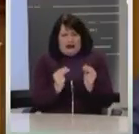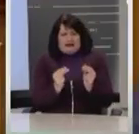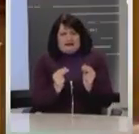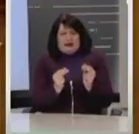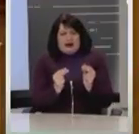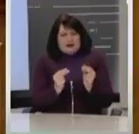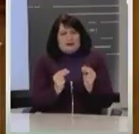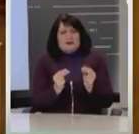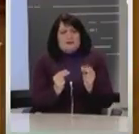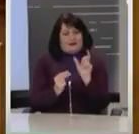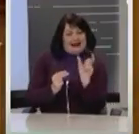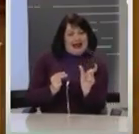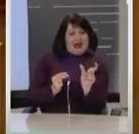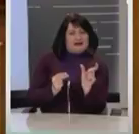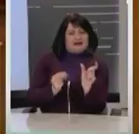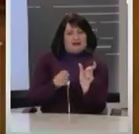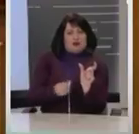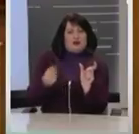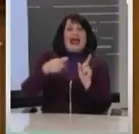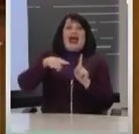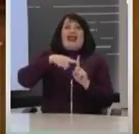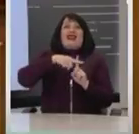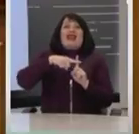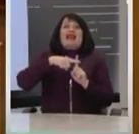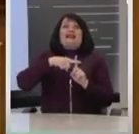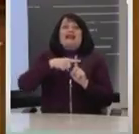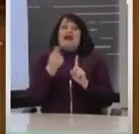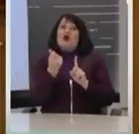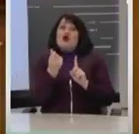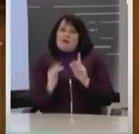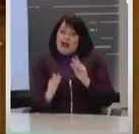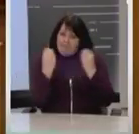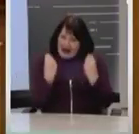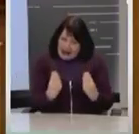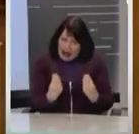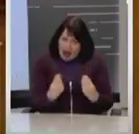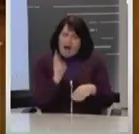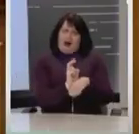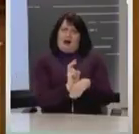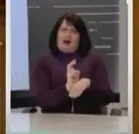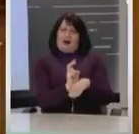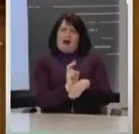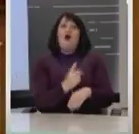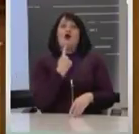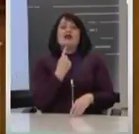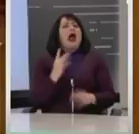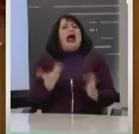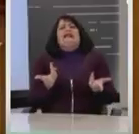όπως το λέει και η λέξη, της θετικής απόδοσης της ελληνικής οικονομίας, αλλά είναι αποτέλεσμα φοροεπιδρομής.